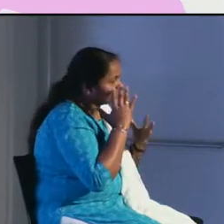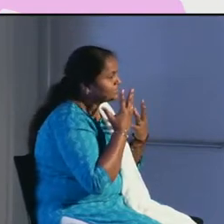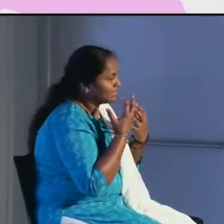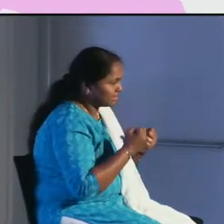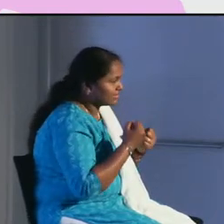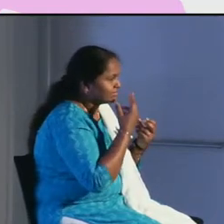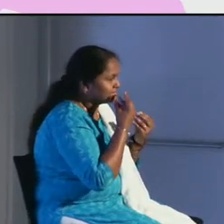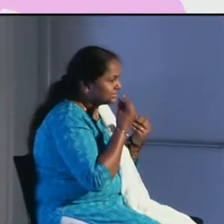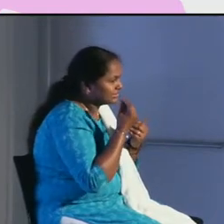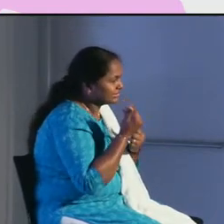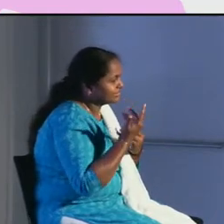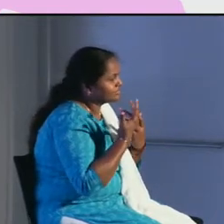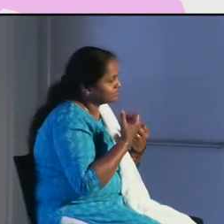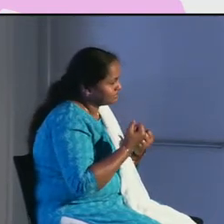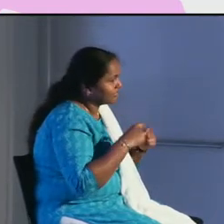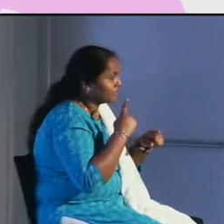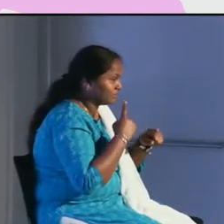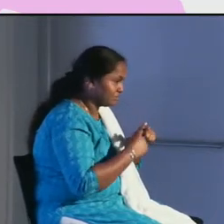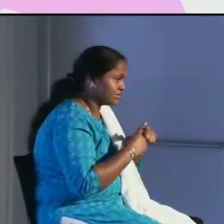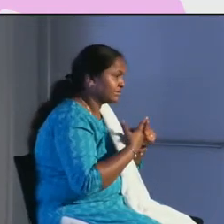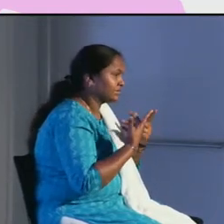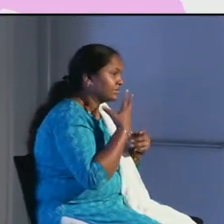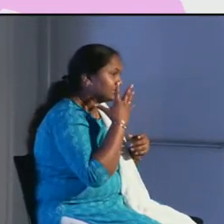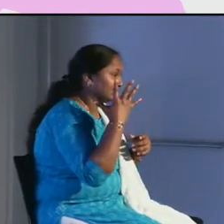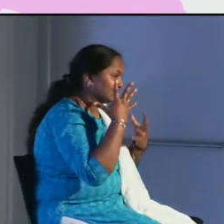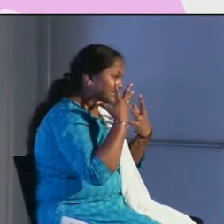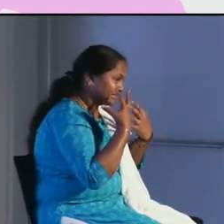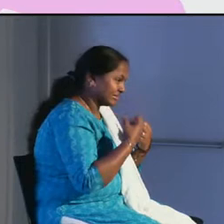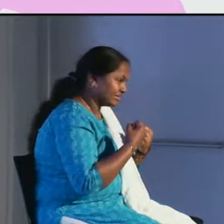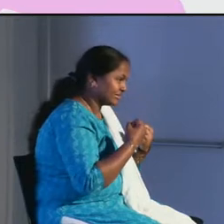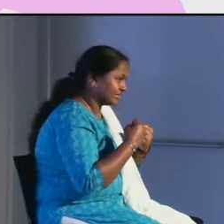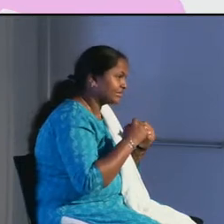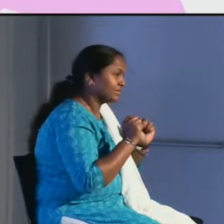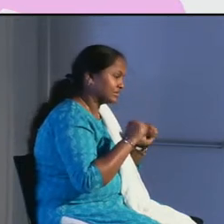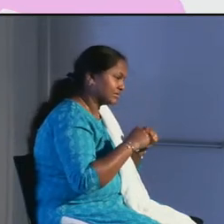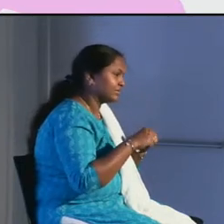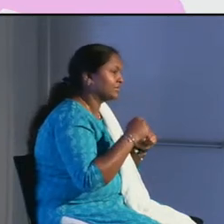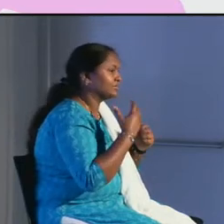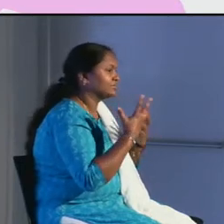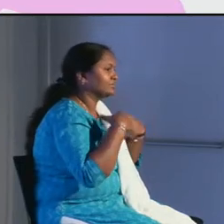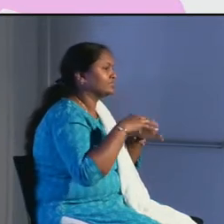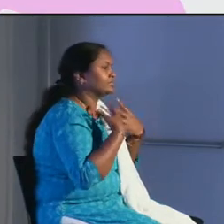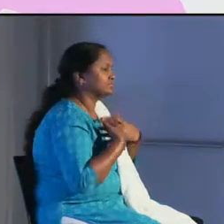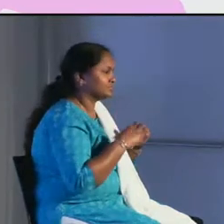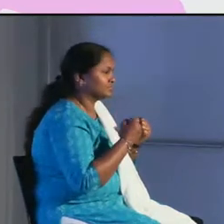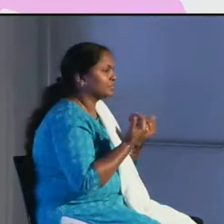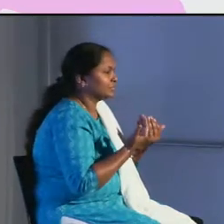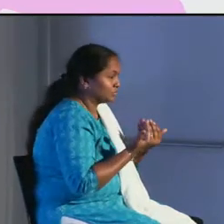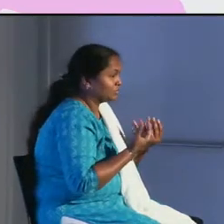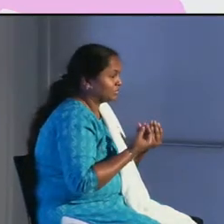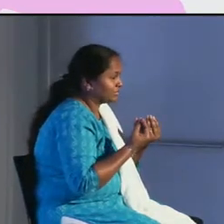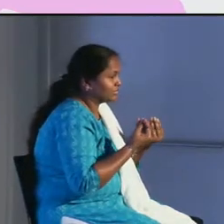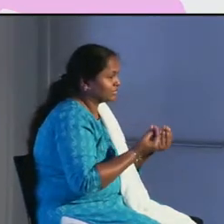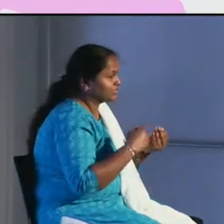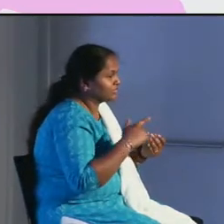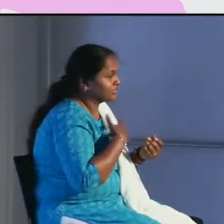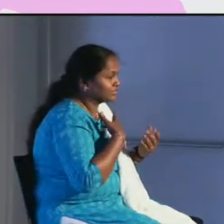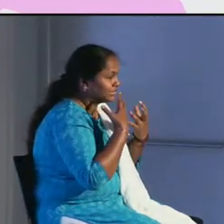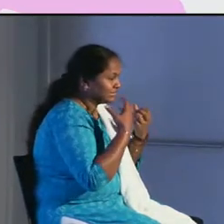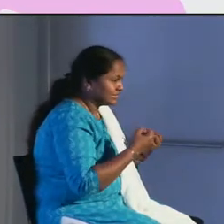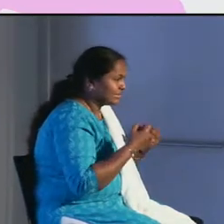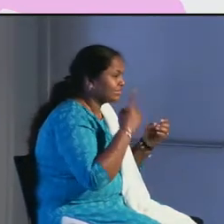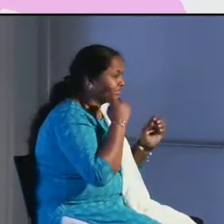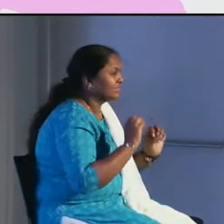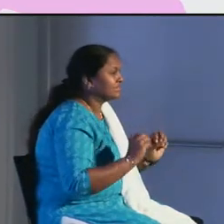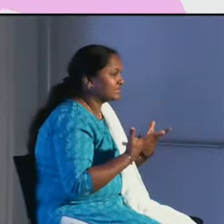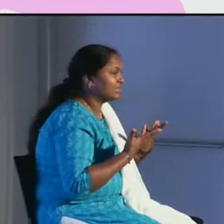और साथ ही साथ धूप की गर्मी अपने जिस्म में उतारेंगे। तो हमें लगता है कि इस चीज़ की शुरुआत हमारे लिए